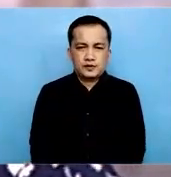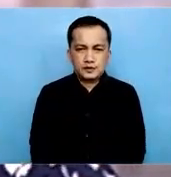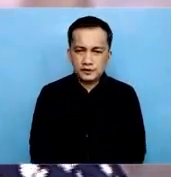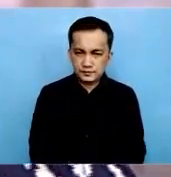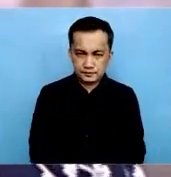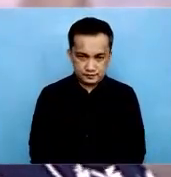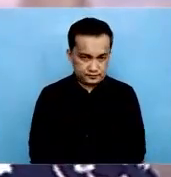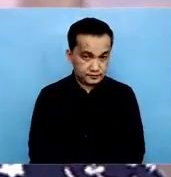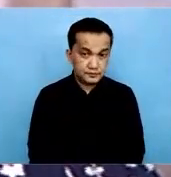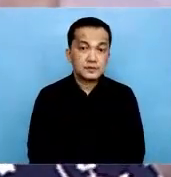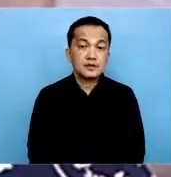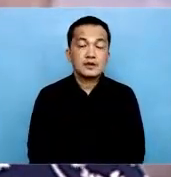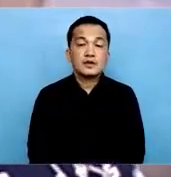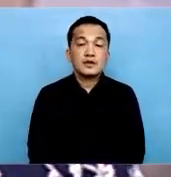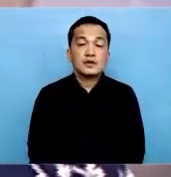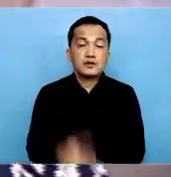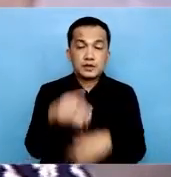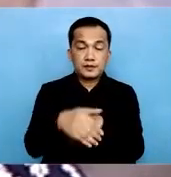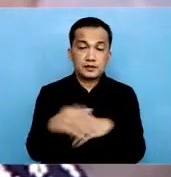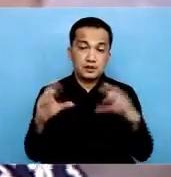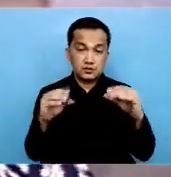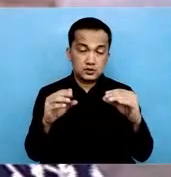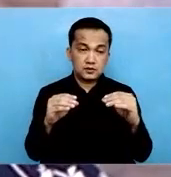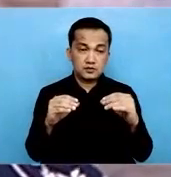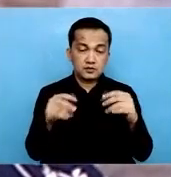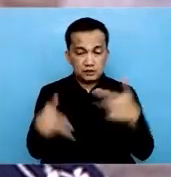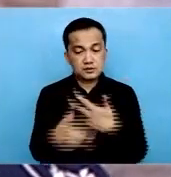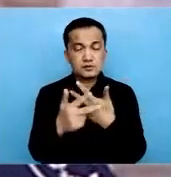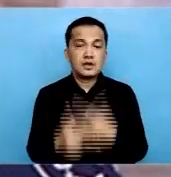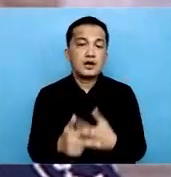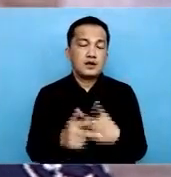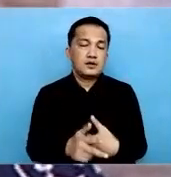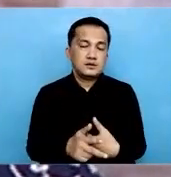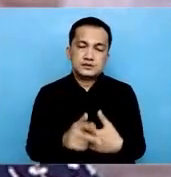Kasi kausap ko pa siya ng gabi. Magka-video call pa kami.